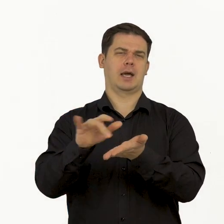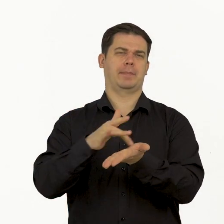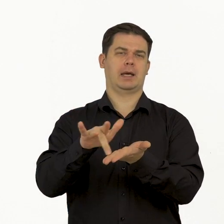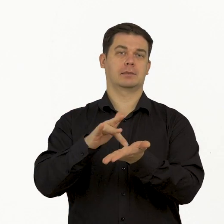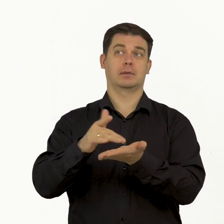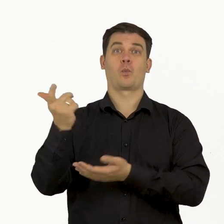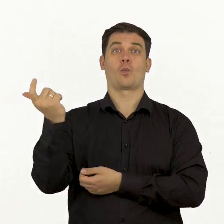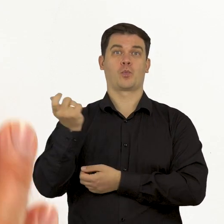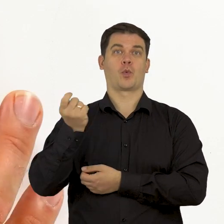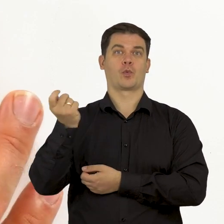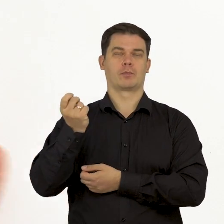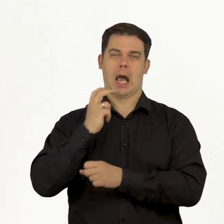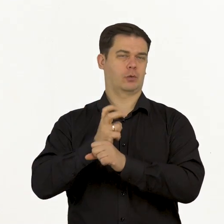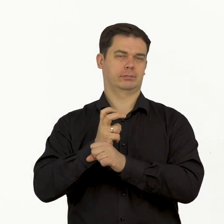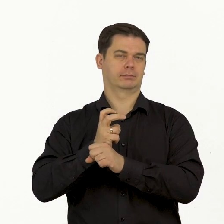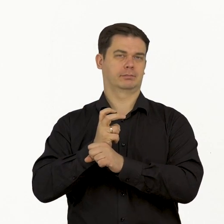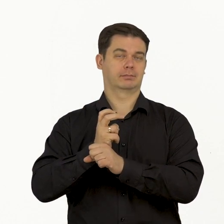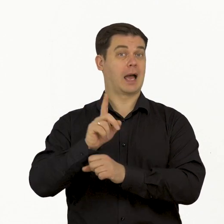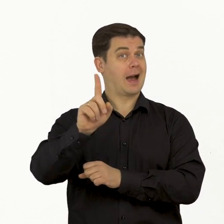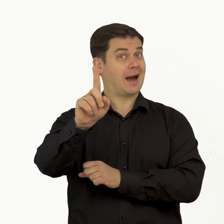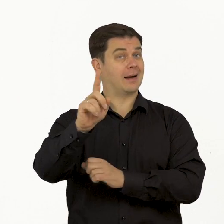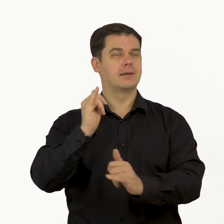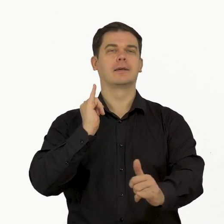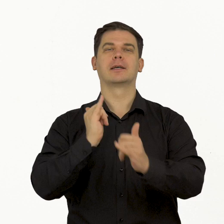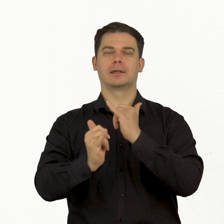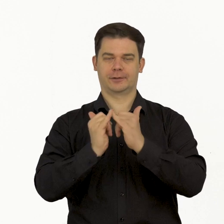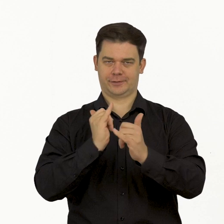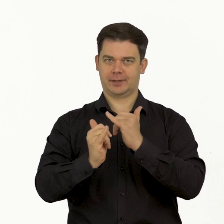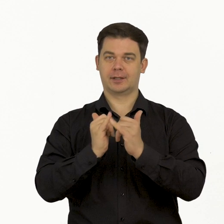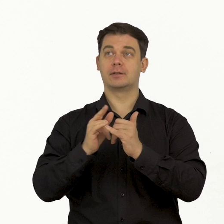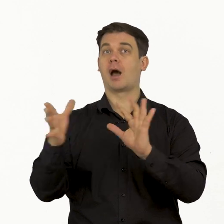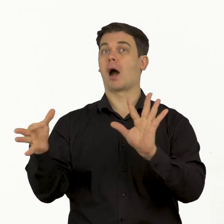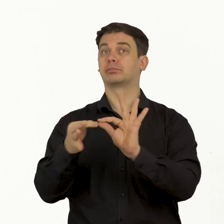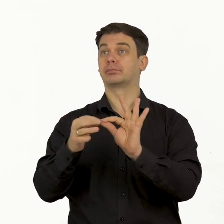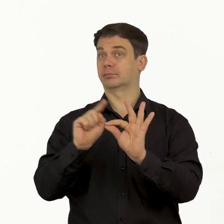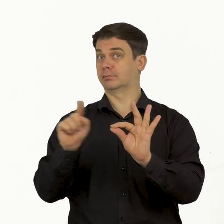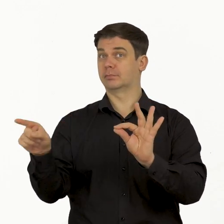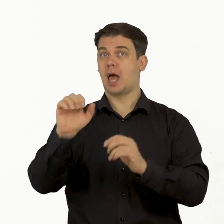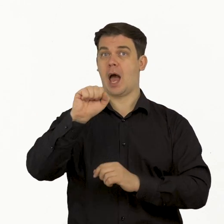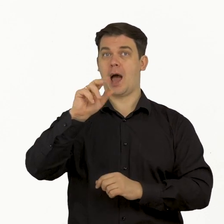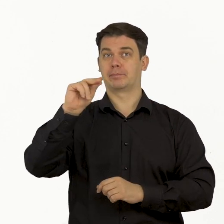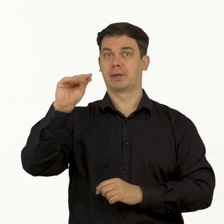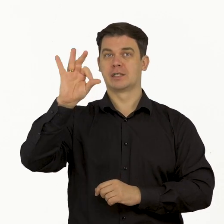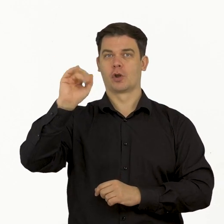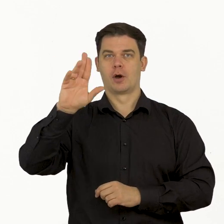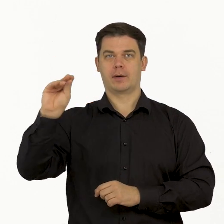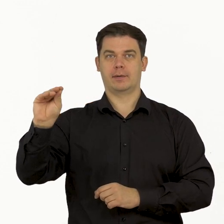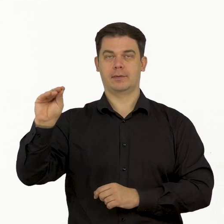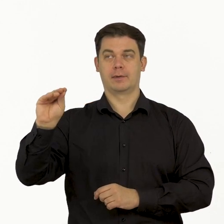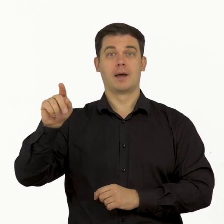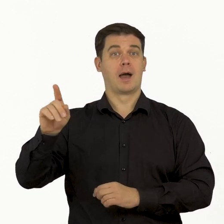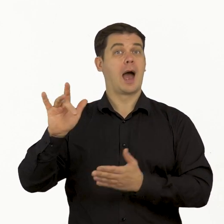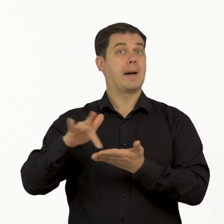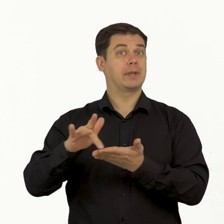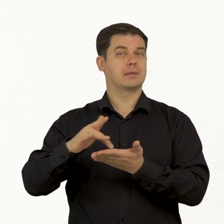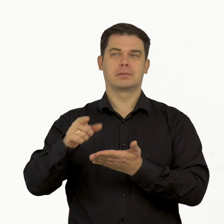a pobiorą i zainstalują się automatycznie, ale tylko wtedy, jeśli mają swoje odpowiedniki w App Store. W aplikacjach